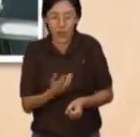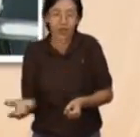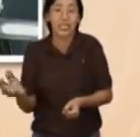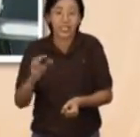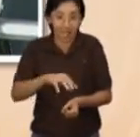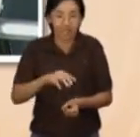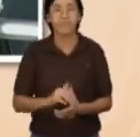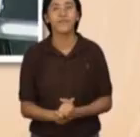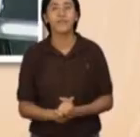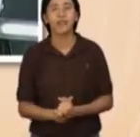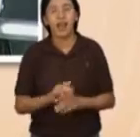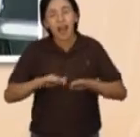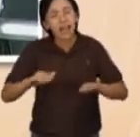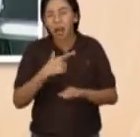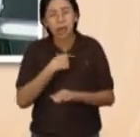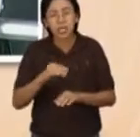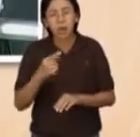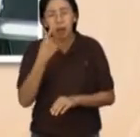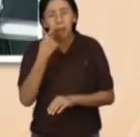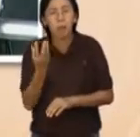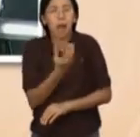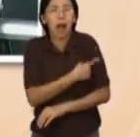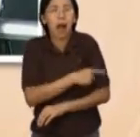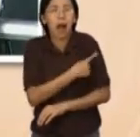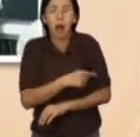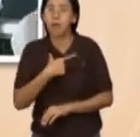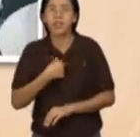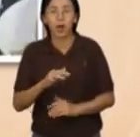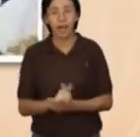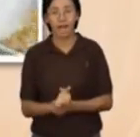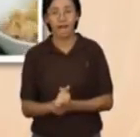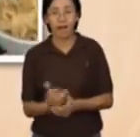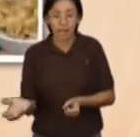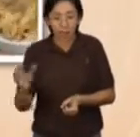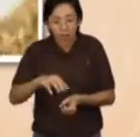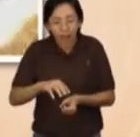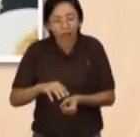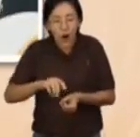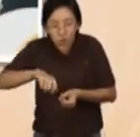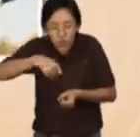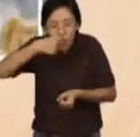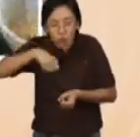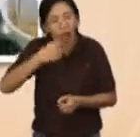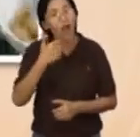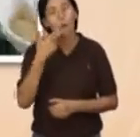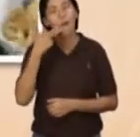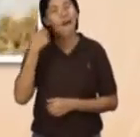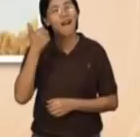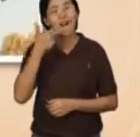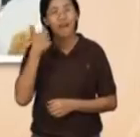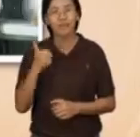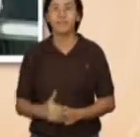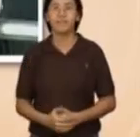ค่อยชอบทานหอมใหญ่เท่าไหร่แต่ใส่ในน้ำซ ุ ปน ี่ก็ใส่ในน้ำซุปแล้วมันจะทำให้หวานนะฮะ ใช่เพิ่มรสชาตินะคะตั้งฉาย